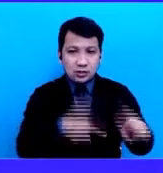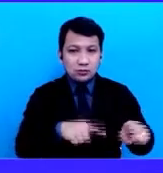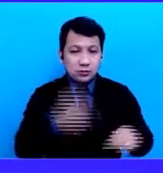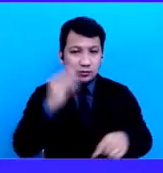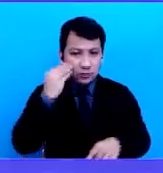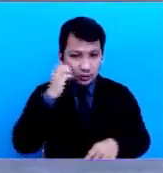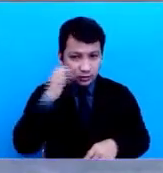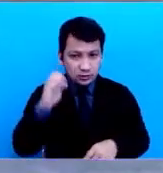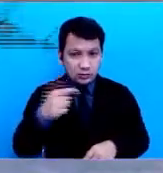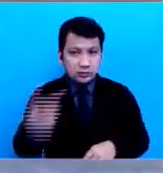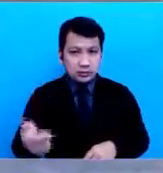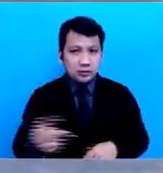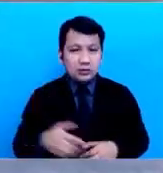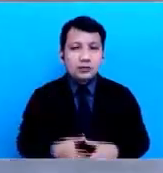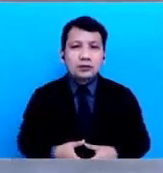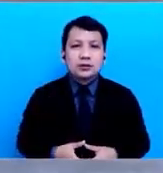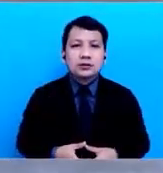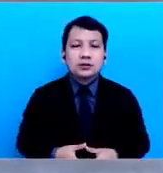Enriquez.